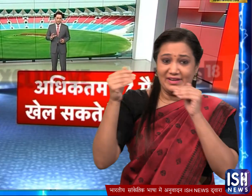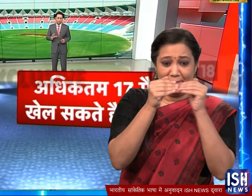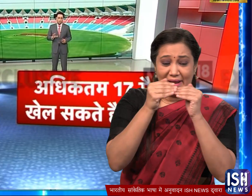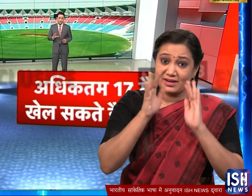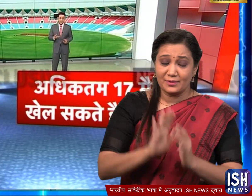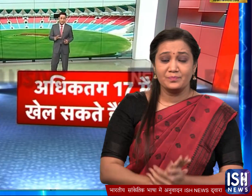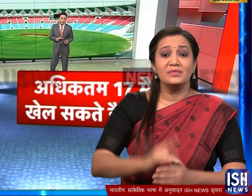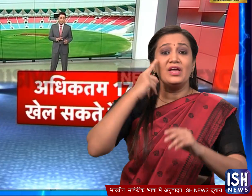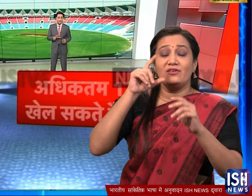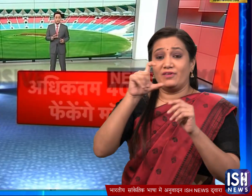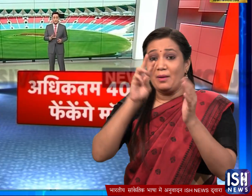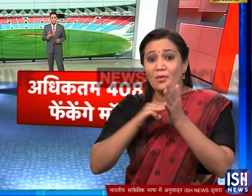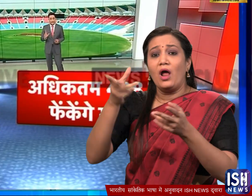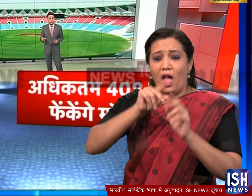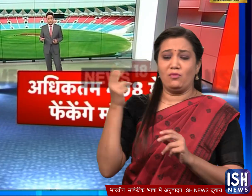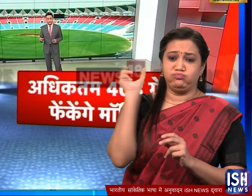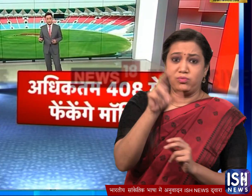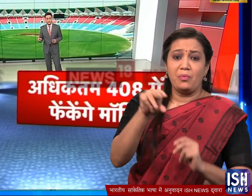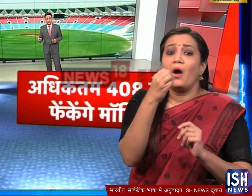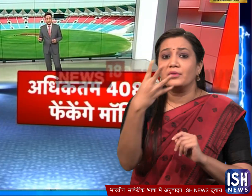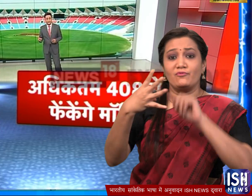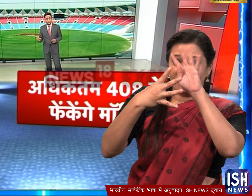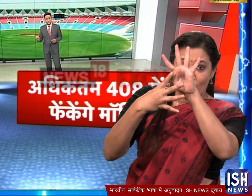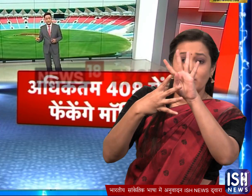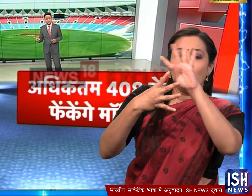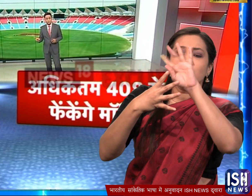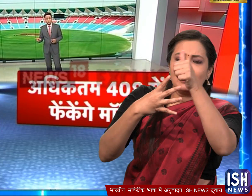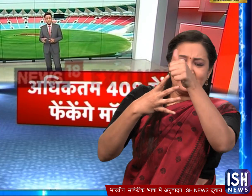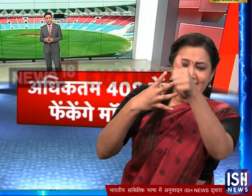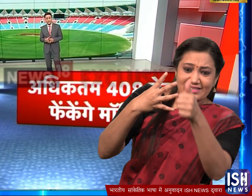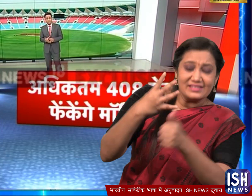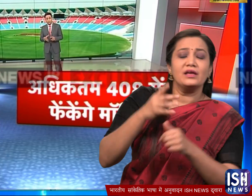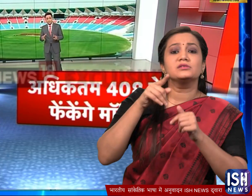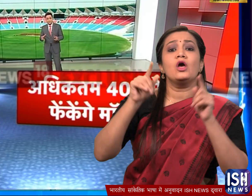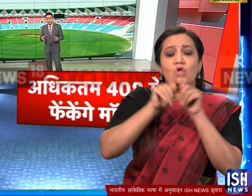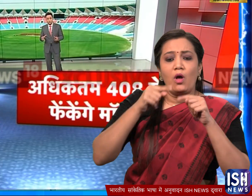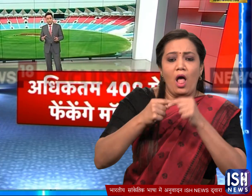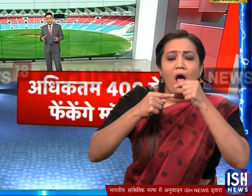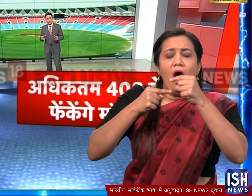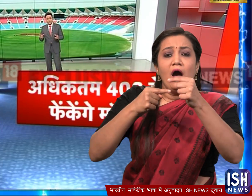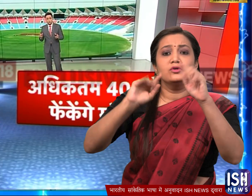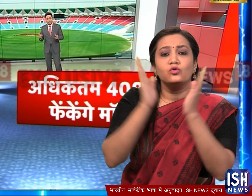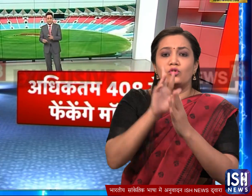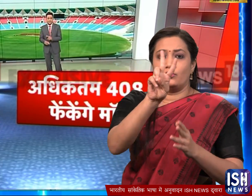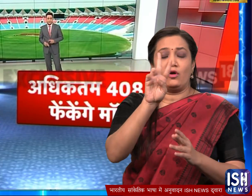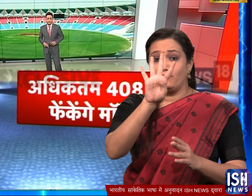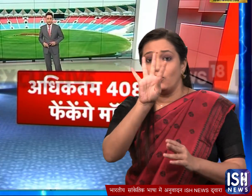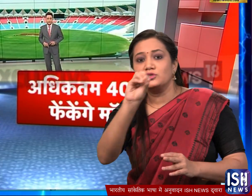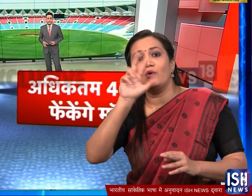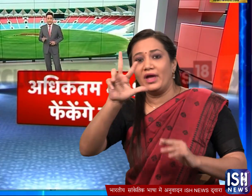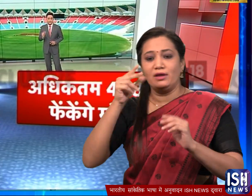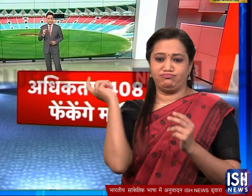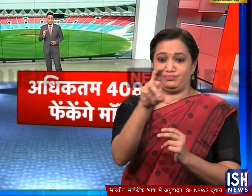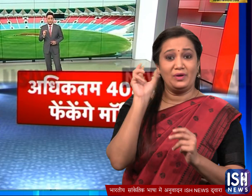मैच खेलेगी, और मॉरिस अगर हर मैच में 4 ओवर गेंदबाजी करते हैं तो इस हिसाब से वो पूरे सीजन के दौरान 408 गेंदें